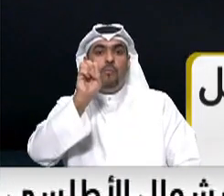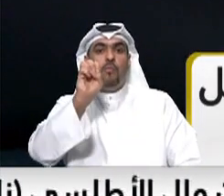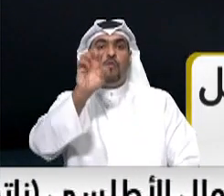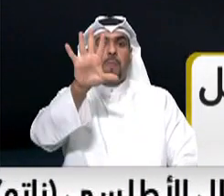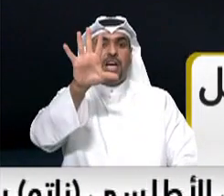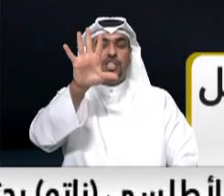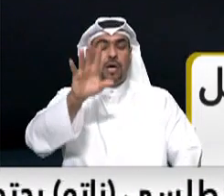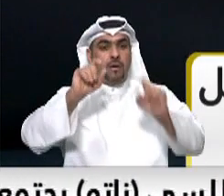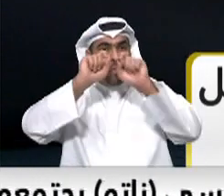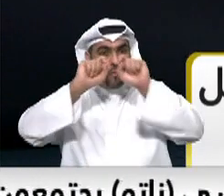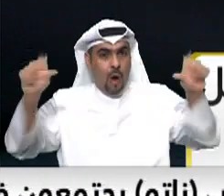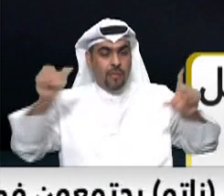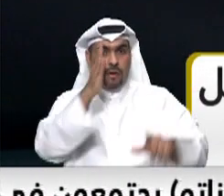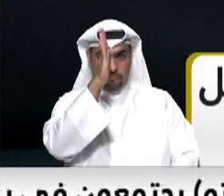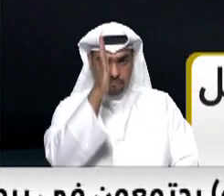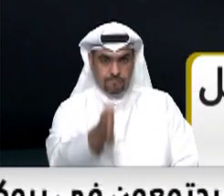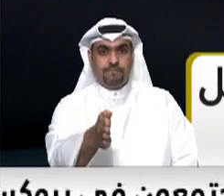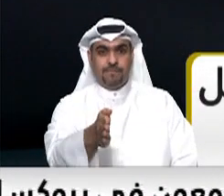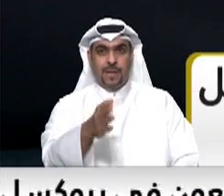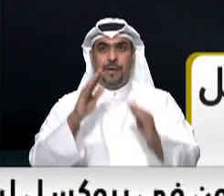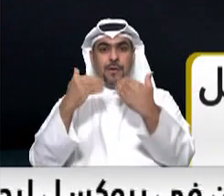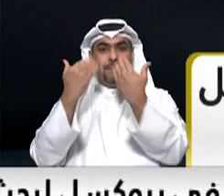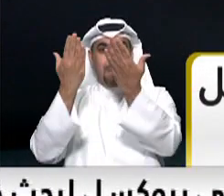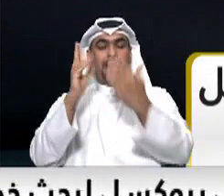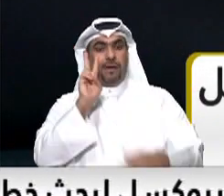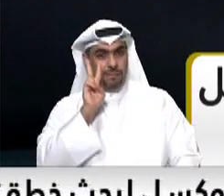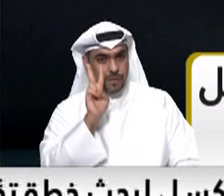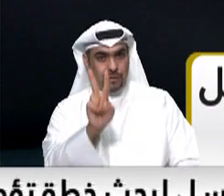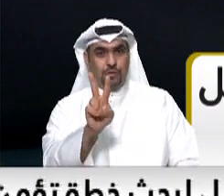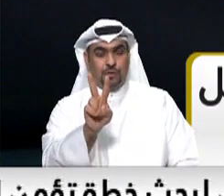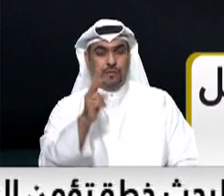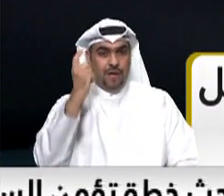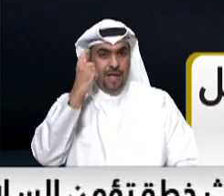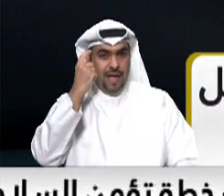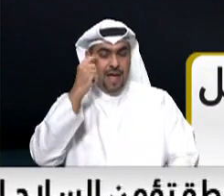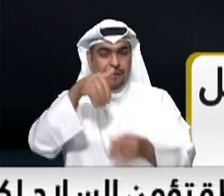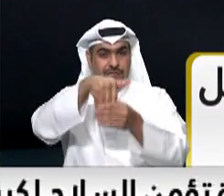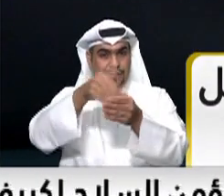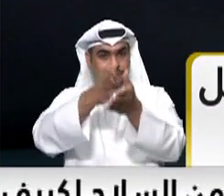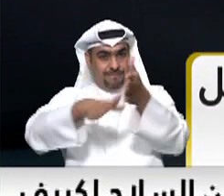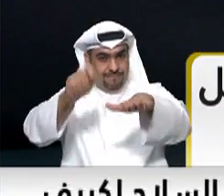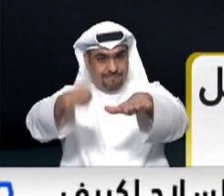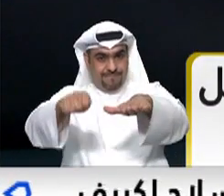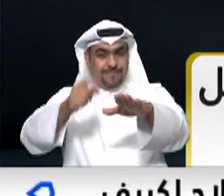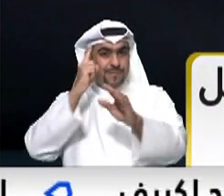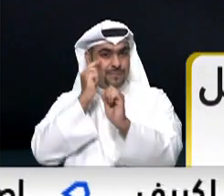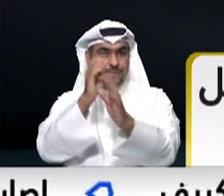بكل شفافيه الى دولهم وتعريفهم بالمسير الديمقراطيه